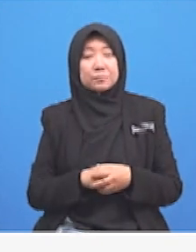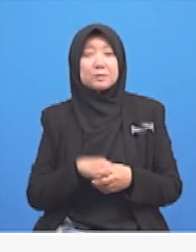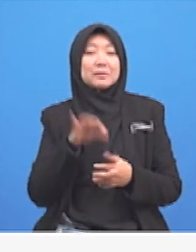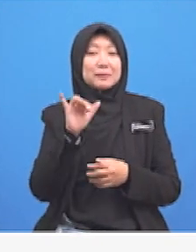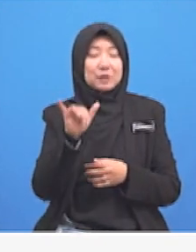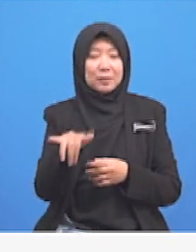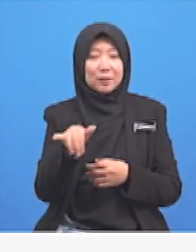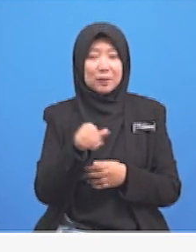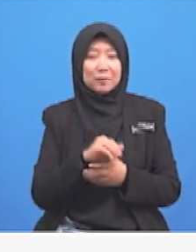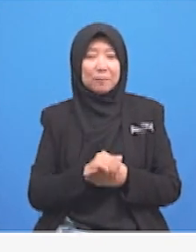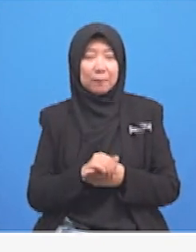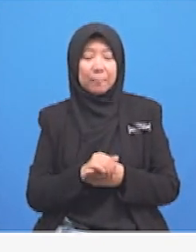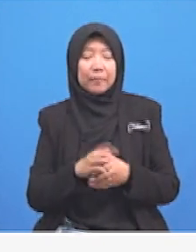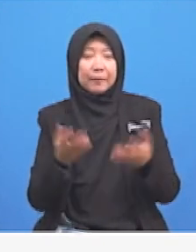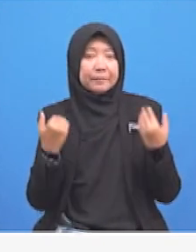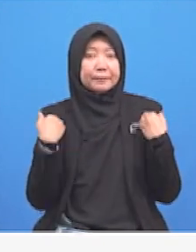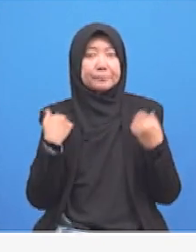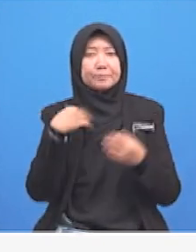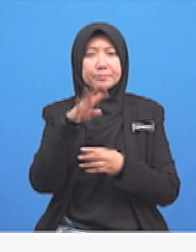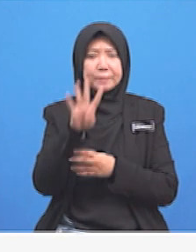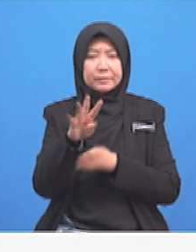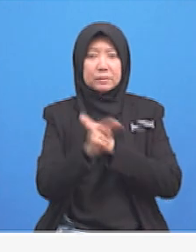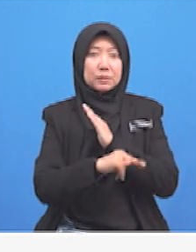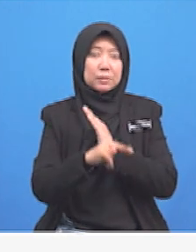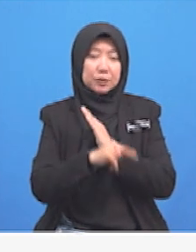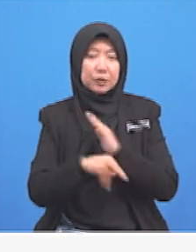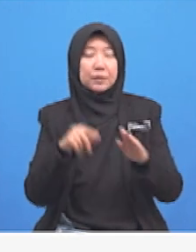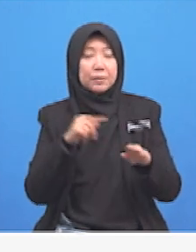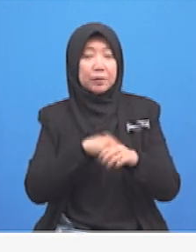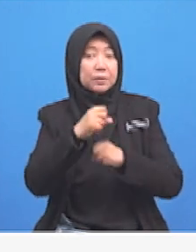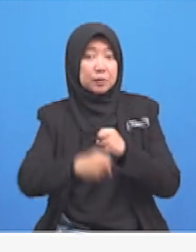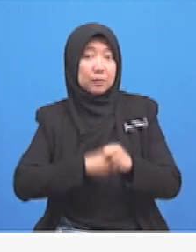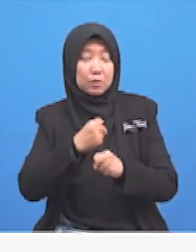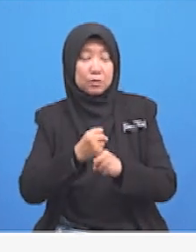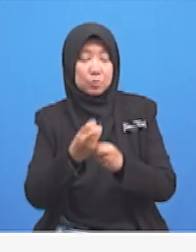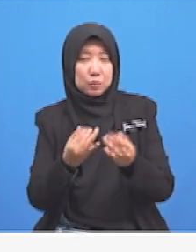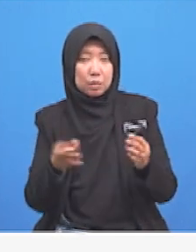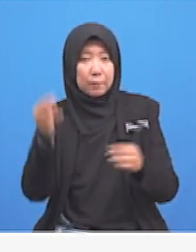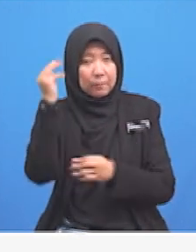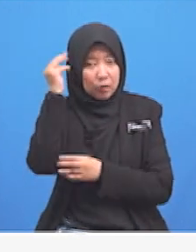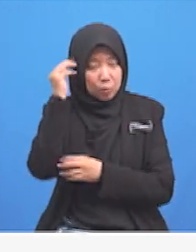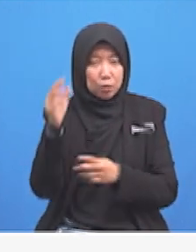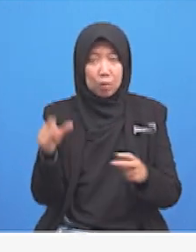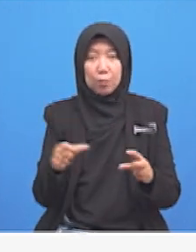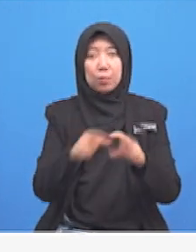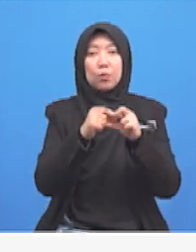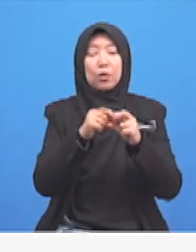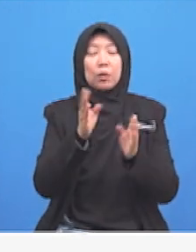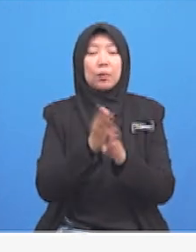Ya, murid-murid, terdapat 4 negeri di Semenanjung Tanah Melayu yang digabungkan